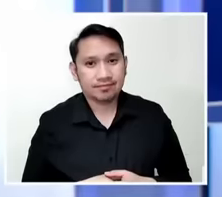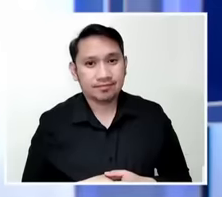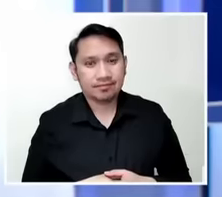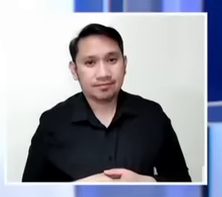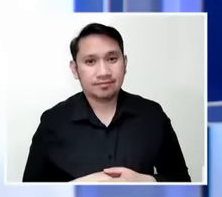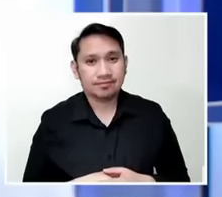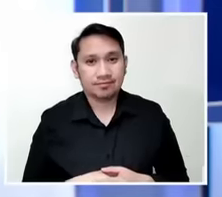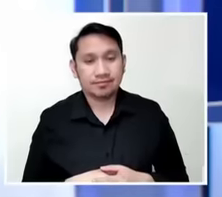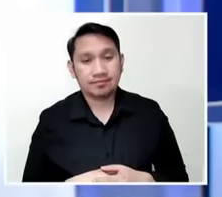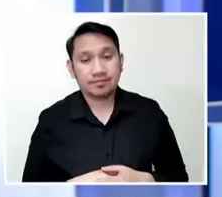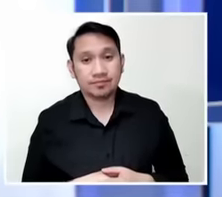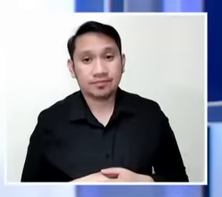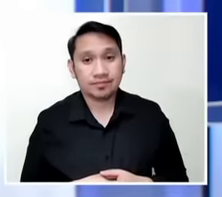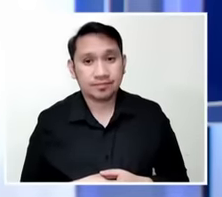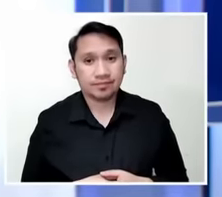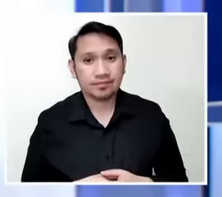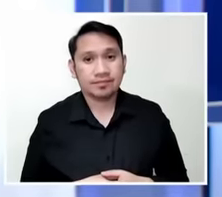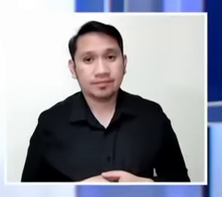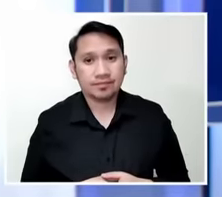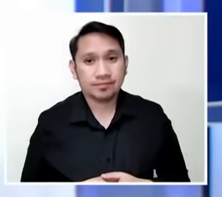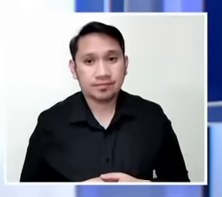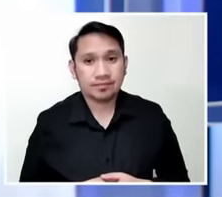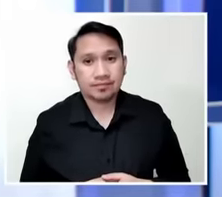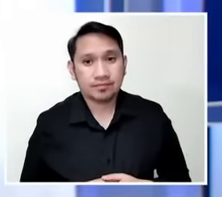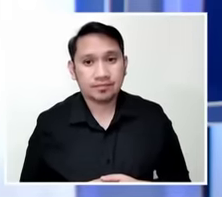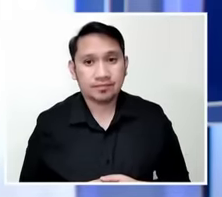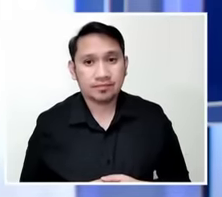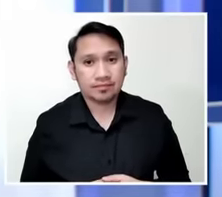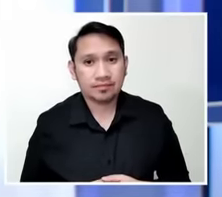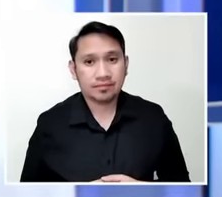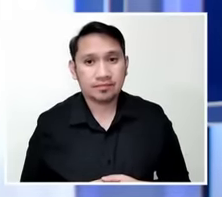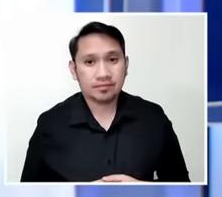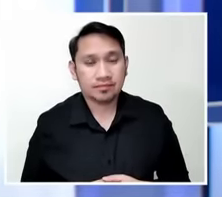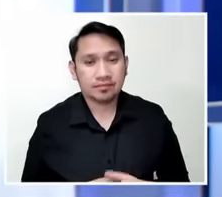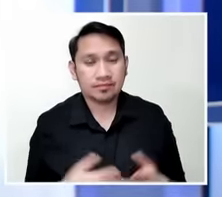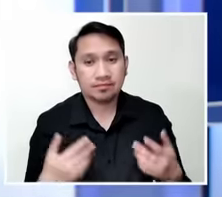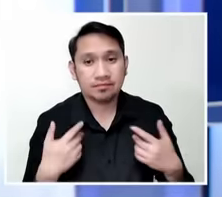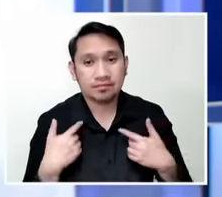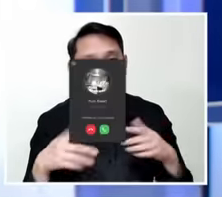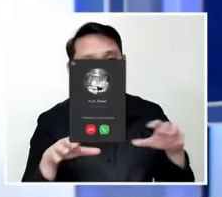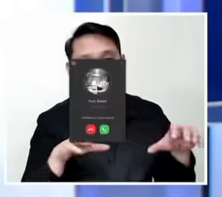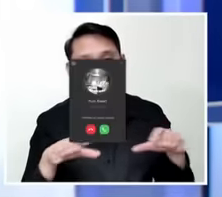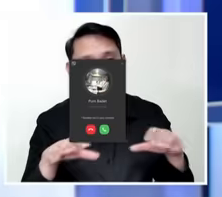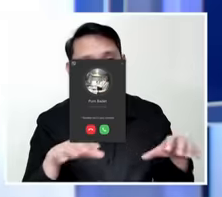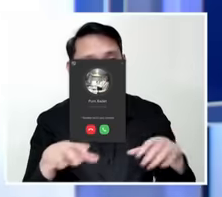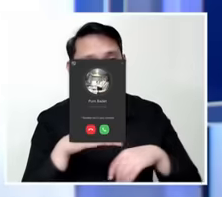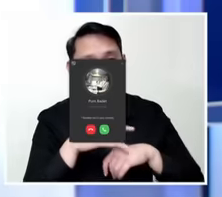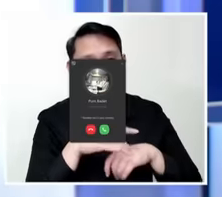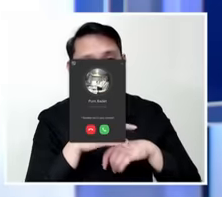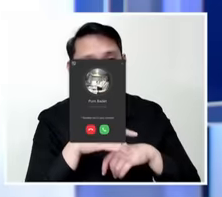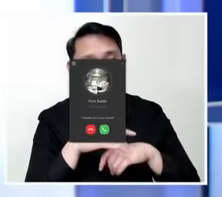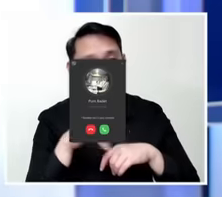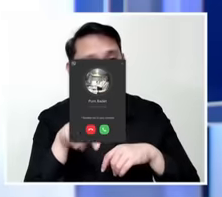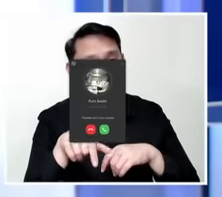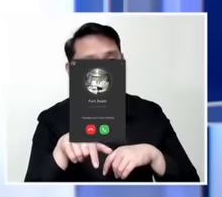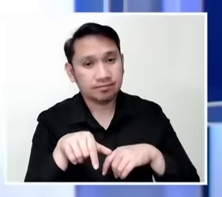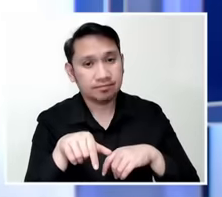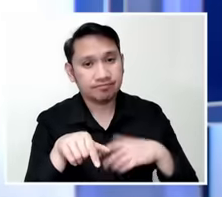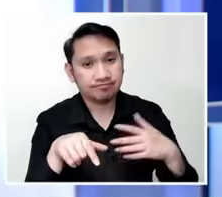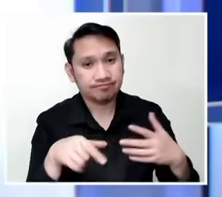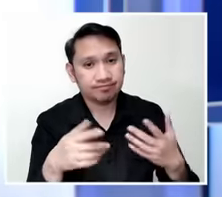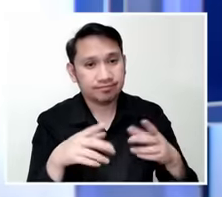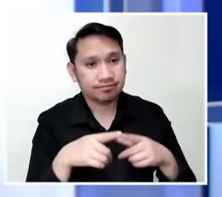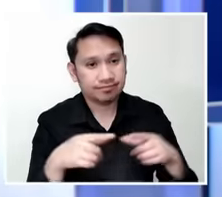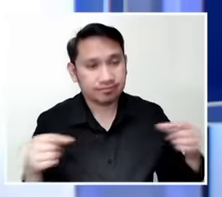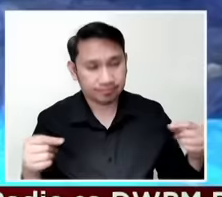Umabot na sa mahigit 60 ang namatay sa malakas na lindol na yumanig sa Japan nitong bagong taon. Pinakaapektado ang